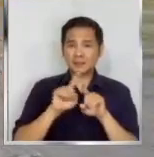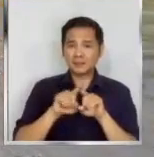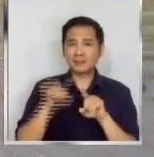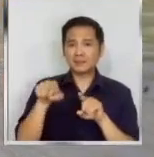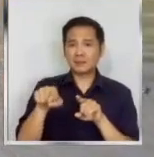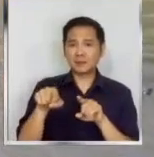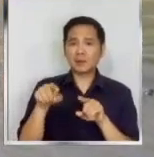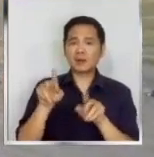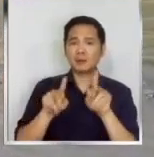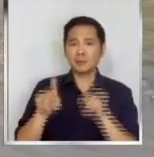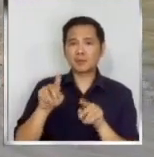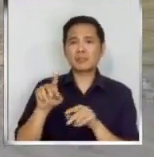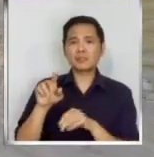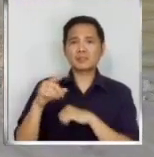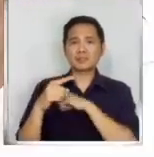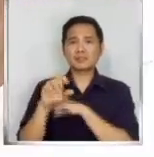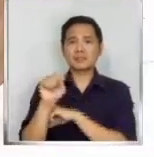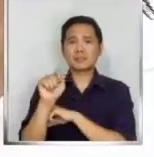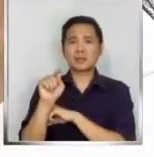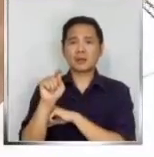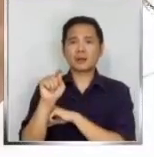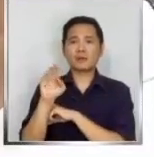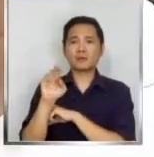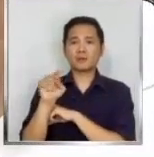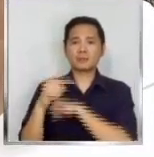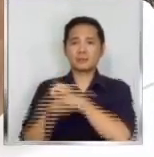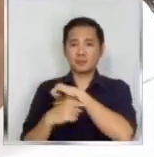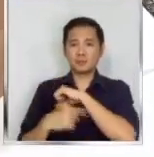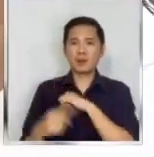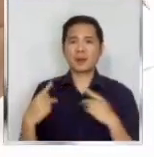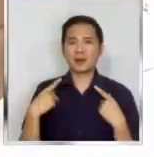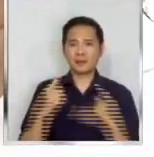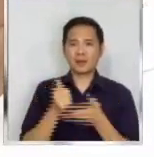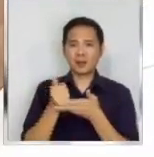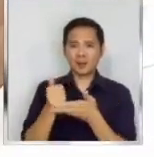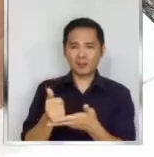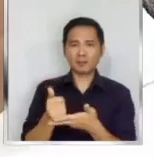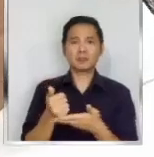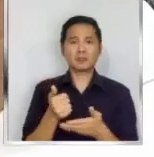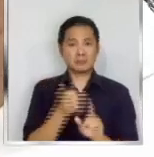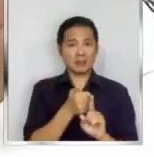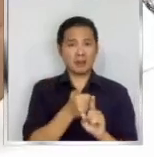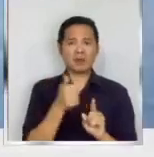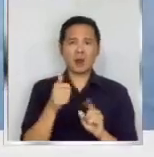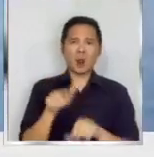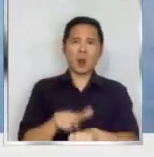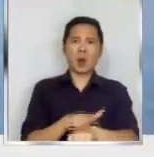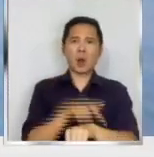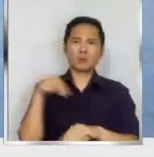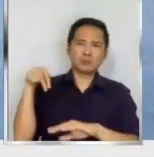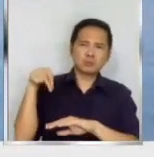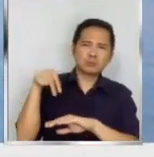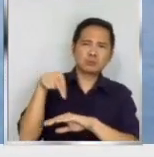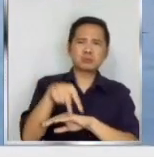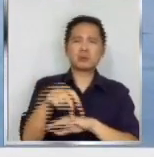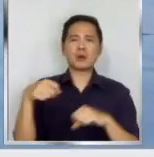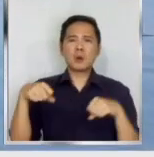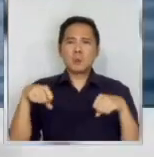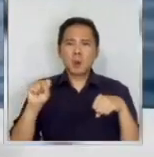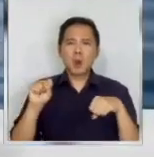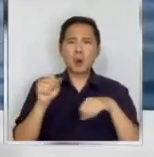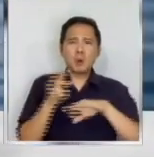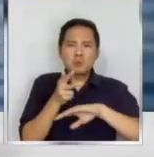online concert at pagbebenta ng iba't ibang merchandise, nakalikom ang grupo ng halos 500,000 pesos. Di raw